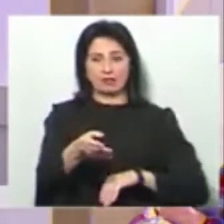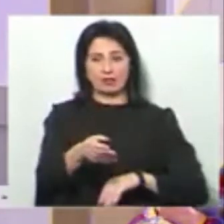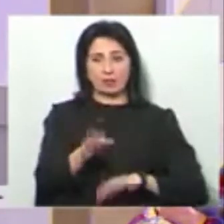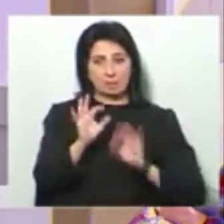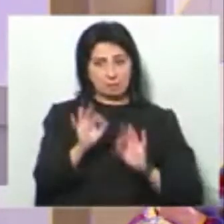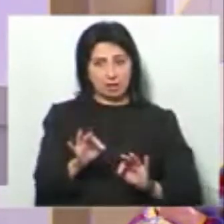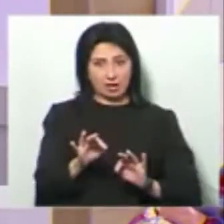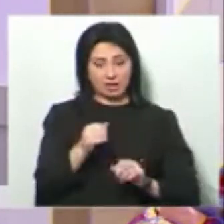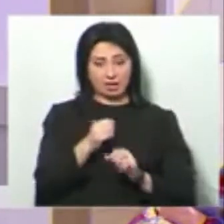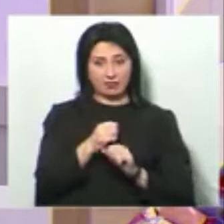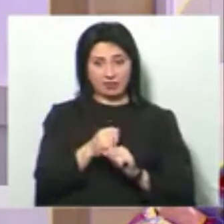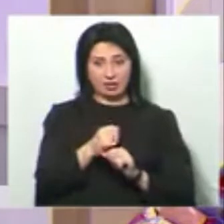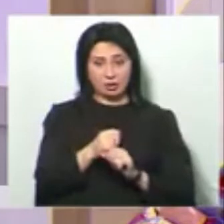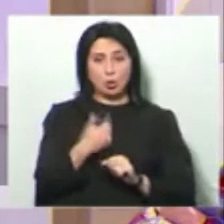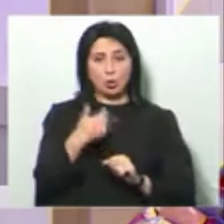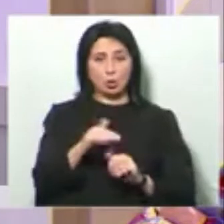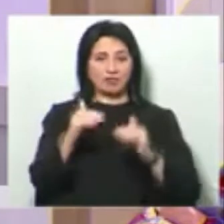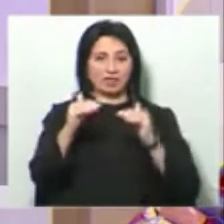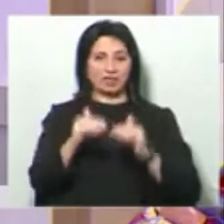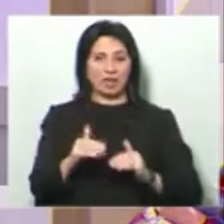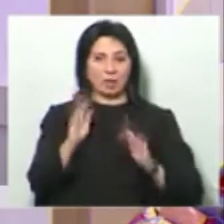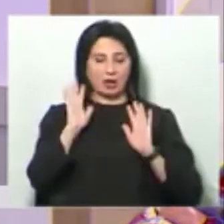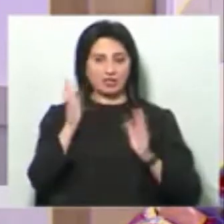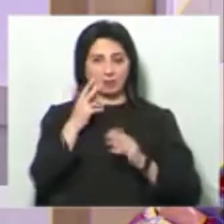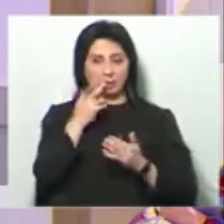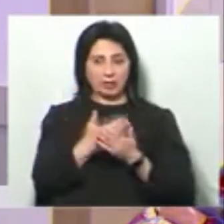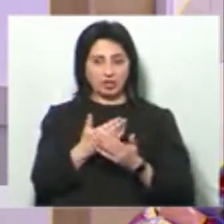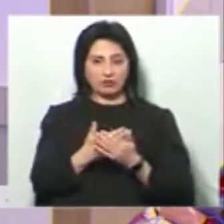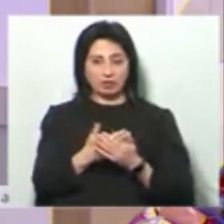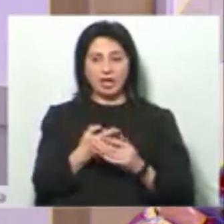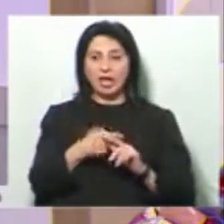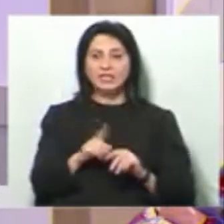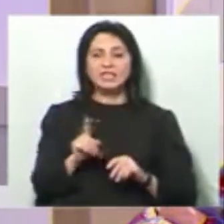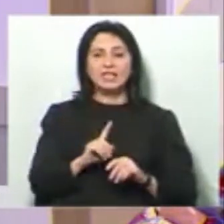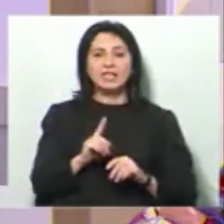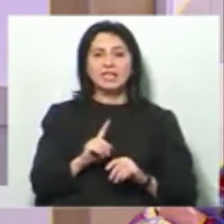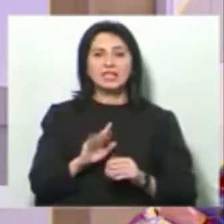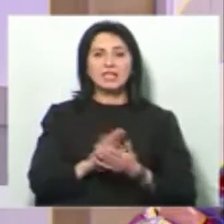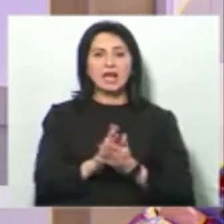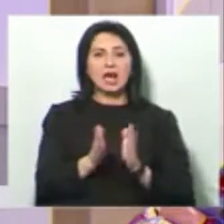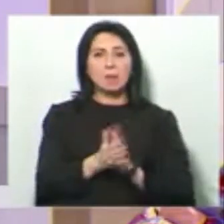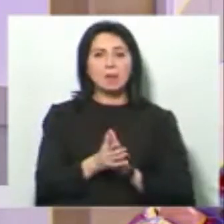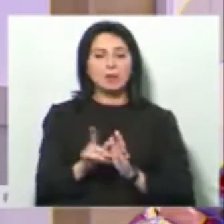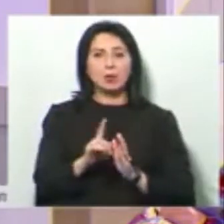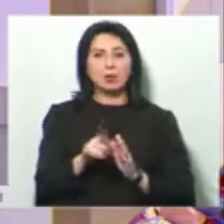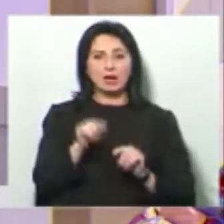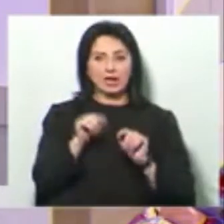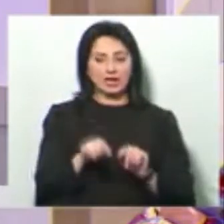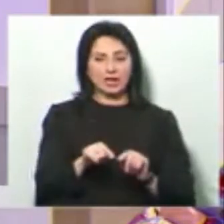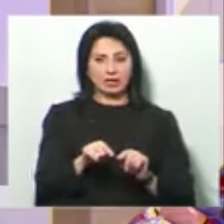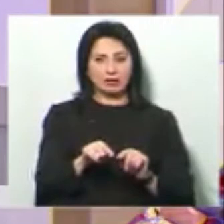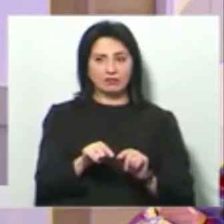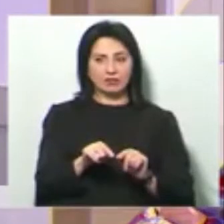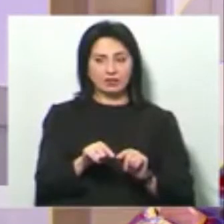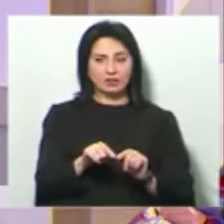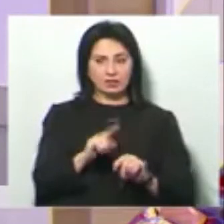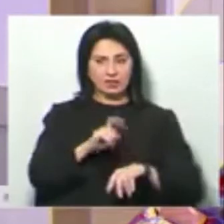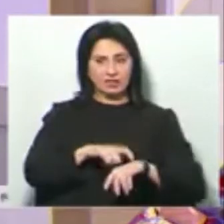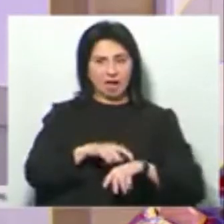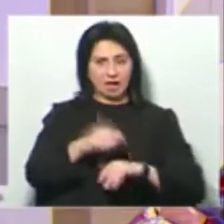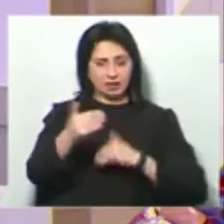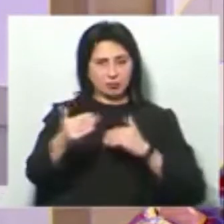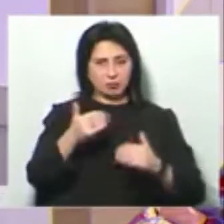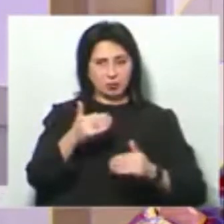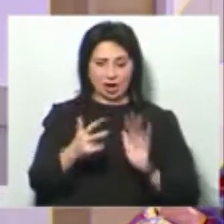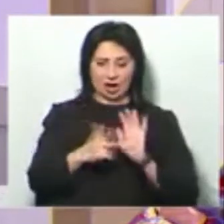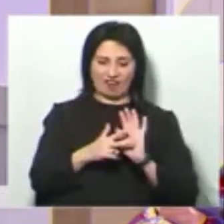egre vaketeb da uke dabal tsnevas machvenebs da. Es ritia gampirobebuli rom ik im saatebshi tkvat